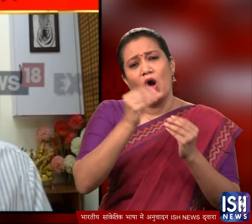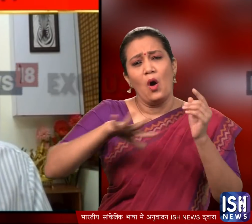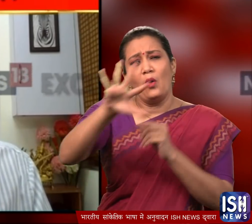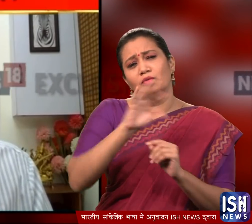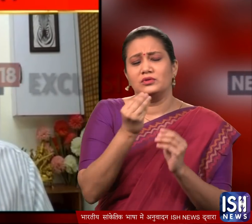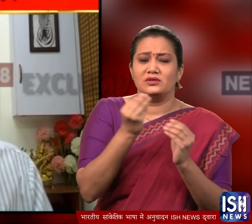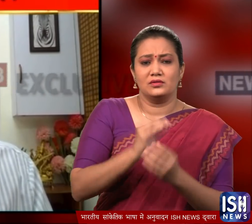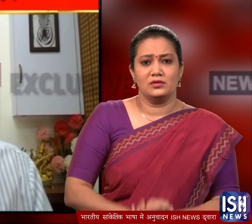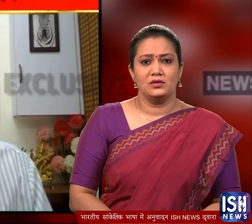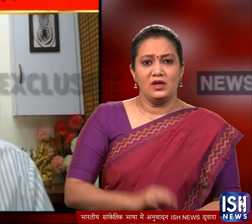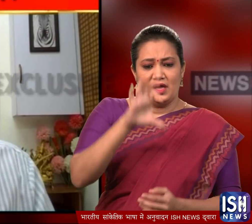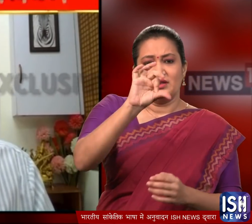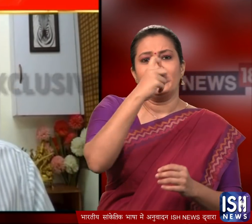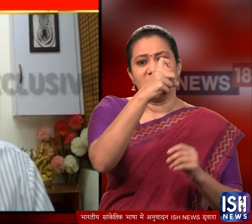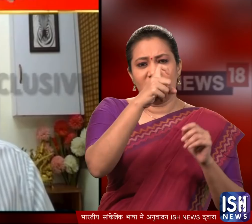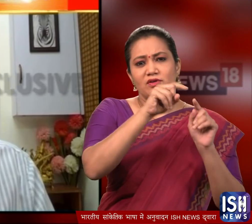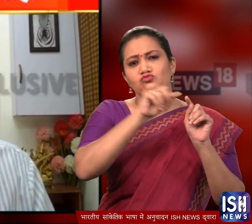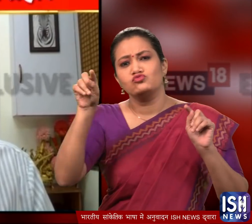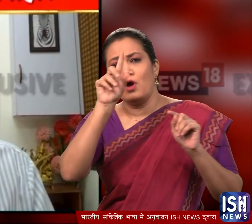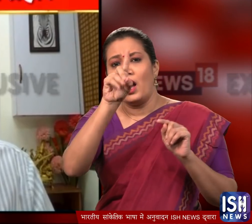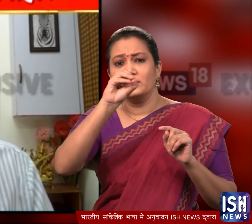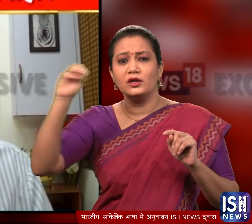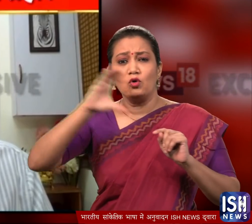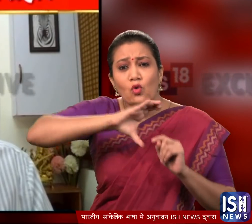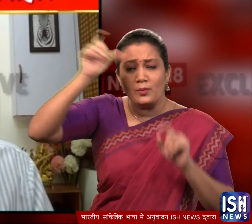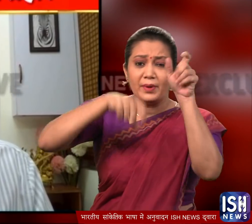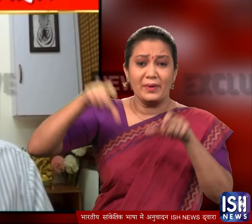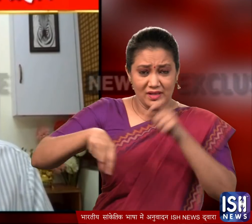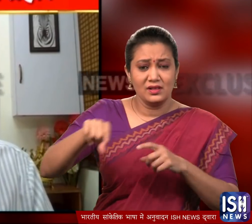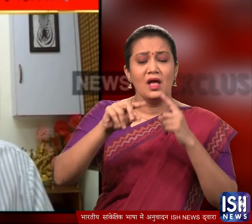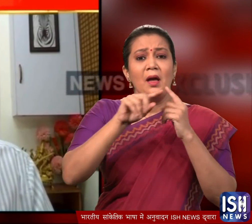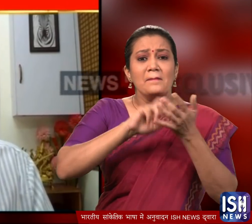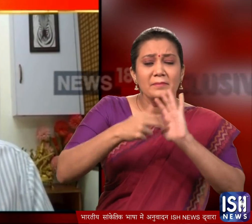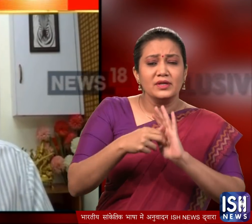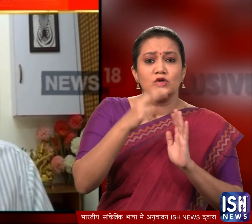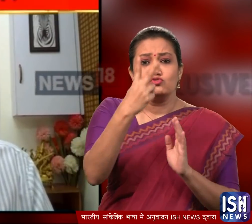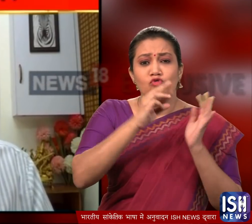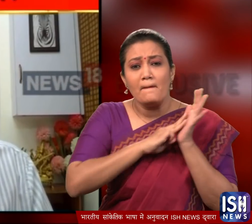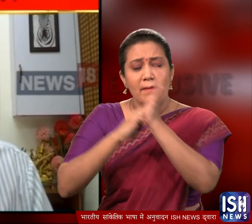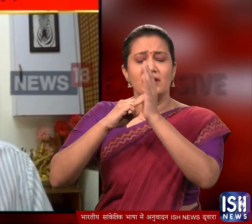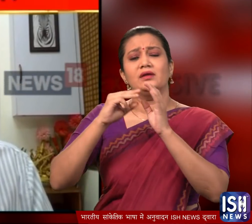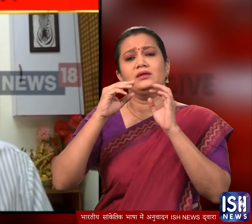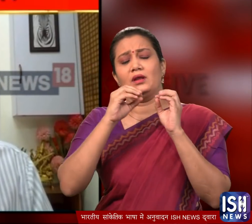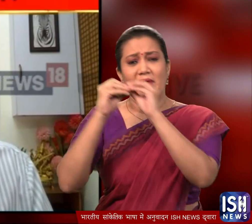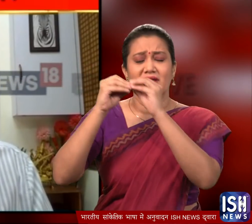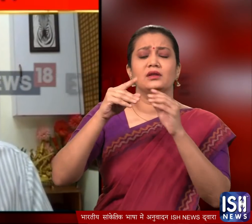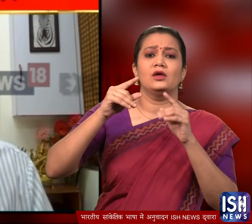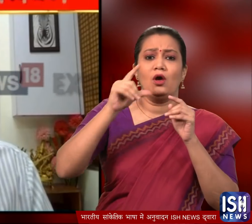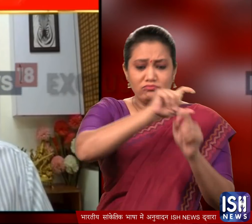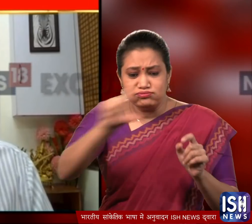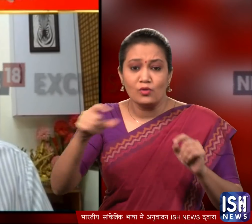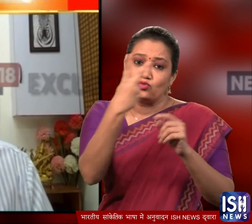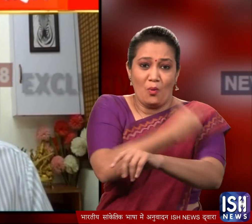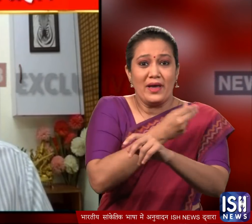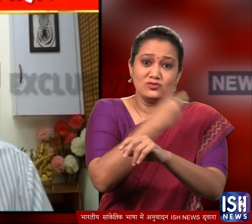that would be almost about 97 to 100 crore people. And that would mean we will need 2 billion doses because there